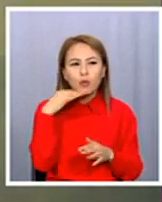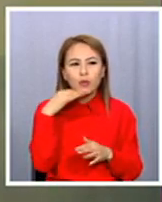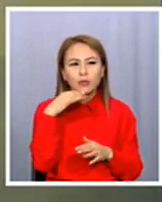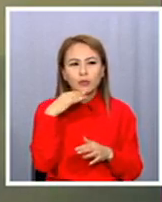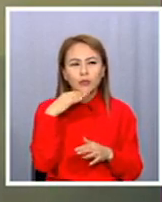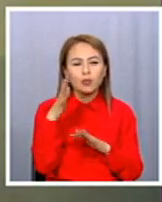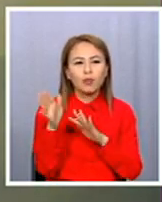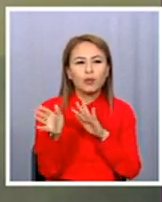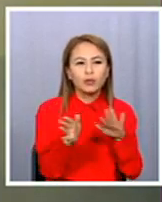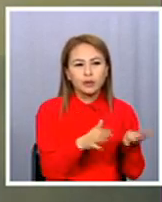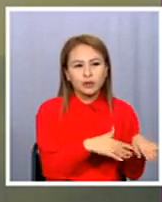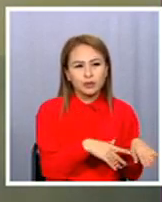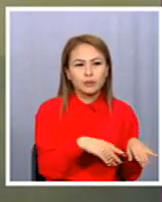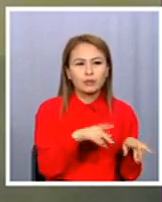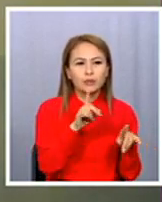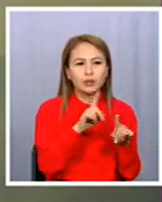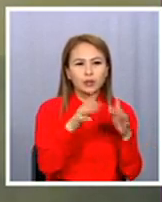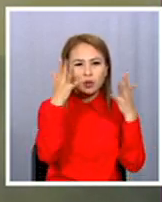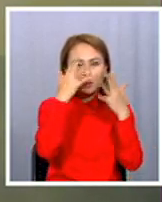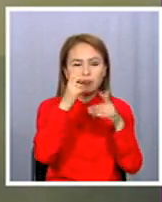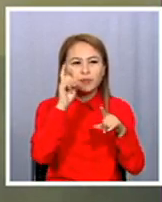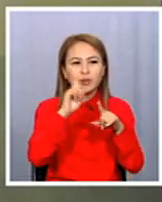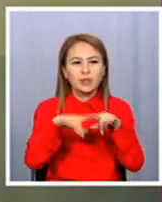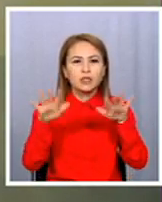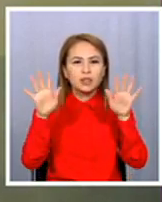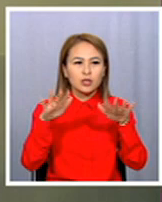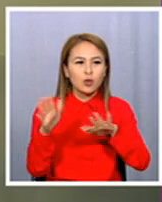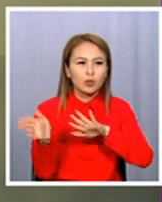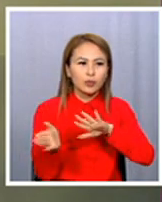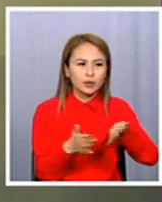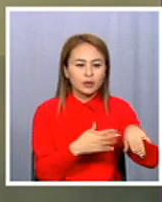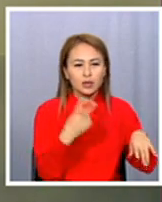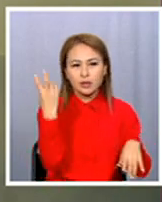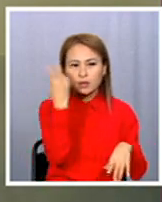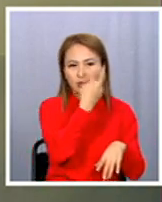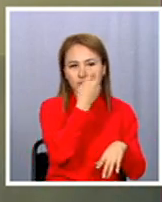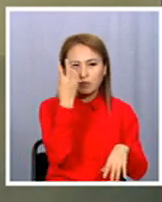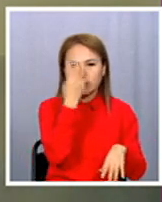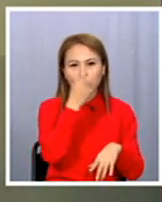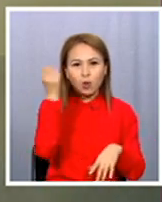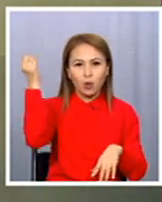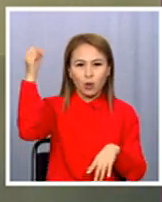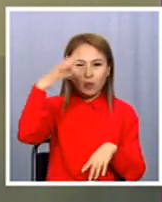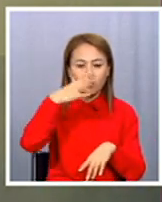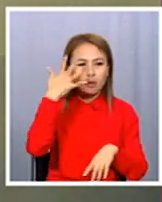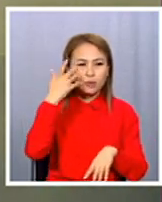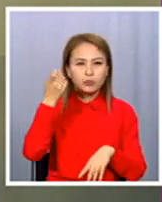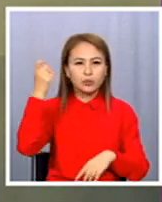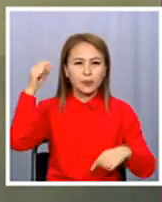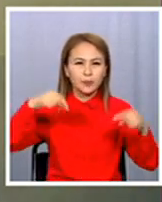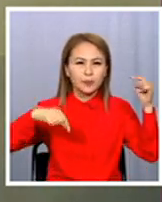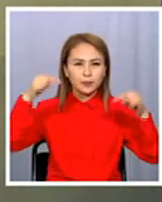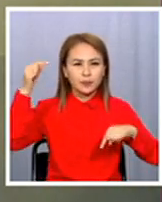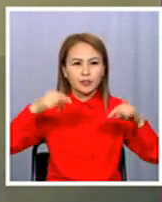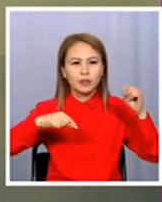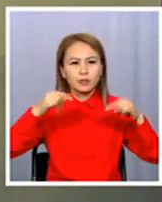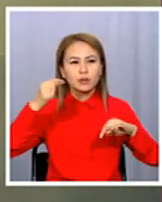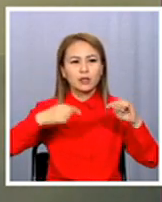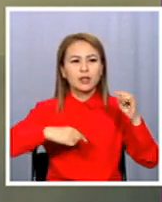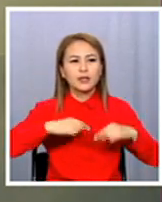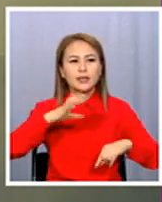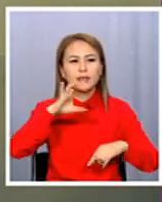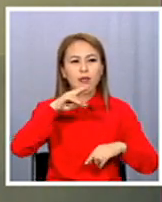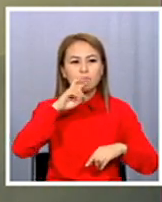Өткінші жаңбыр аспан бұлттанып тез жауып өтетін жаңбыр. Соқыр жауын күн көзі шығып тұрғанда жауатын ұсақ тамшылар. Сылбыр